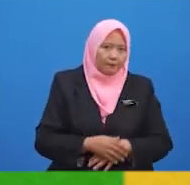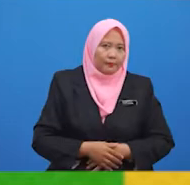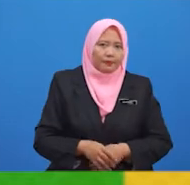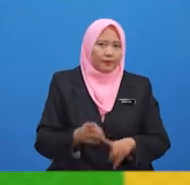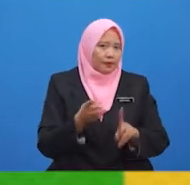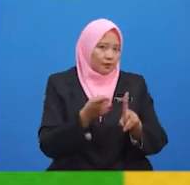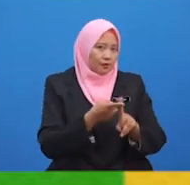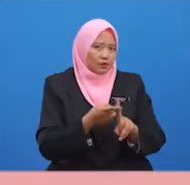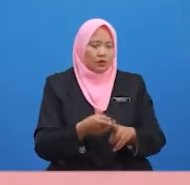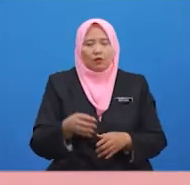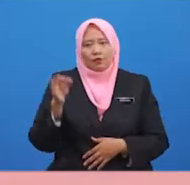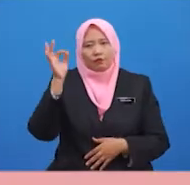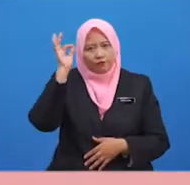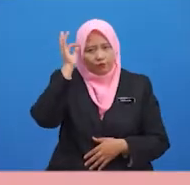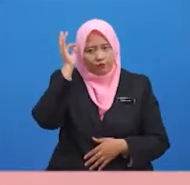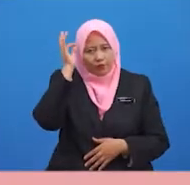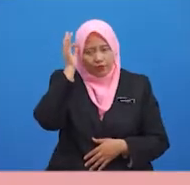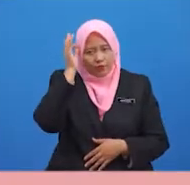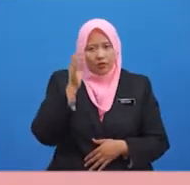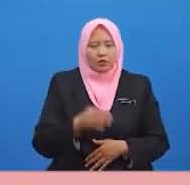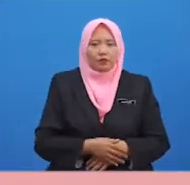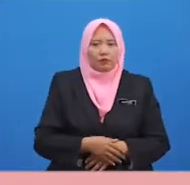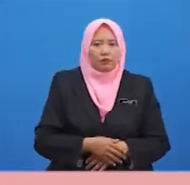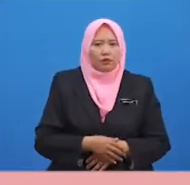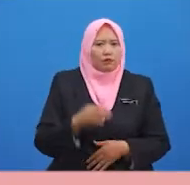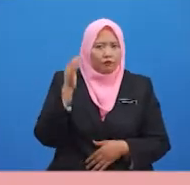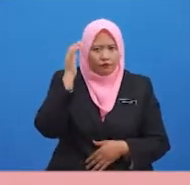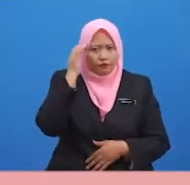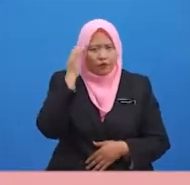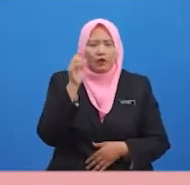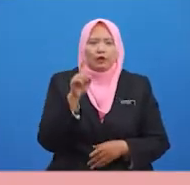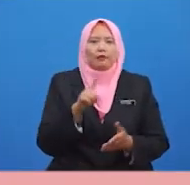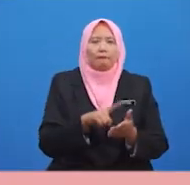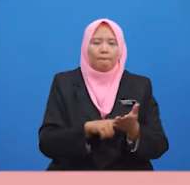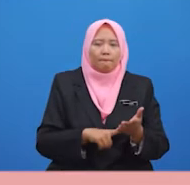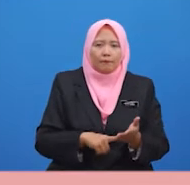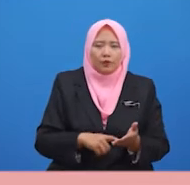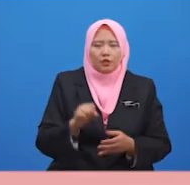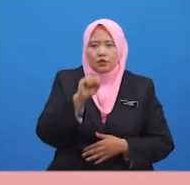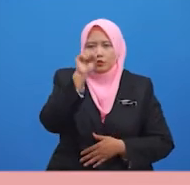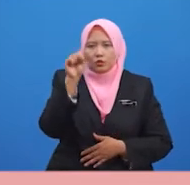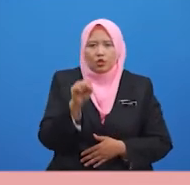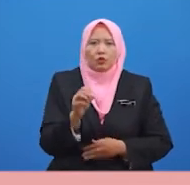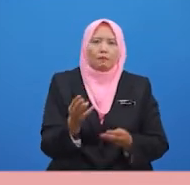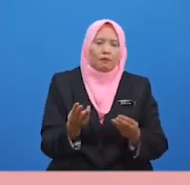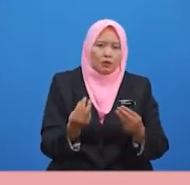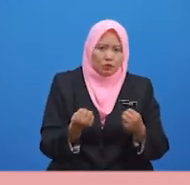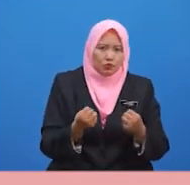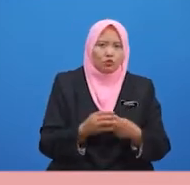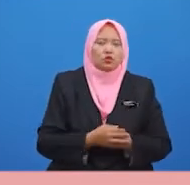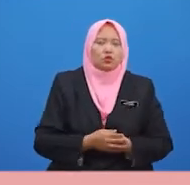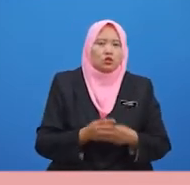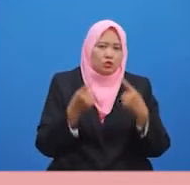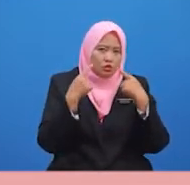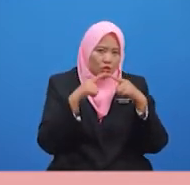soalan kebat. Sebelum itu, cara untuk menjawab soalan kebat mestilah